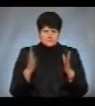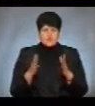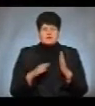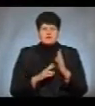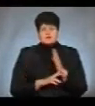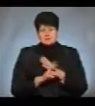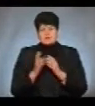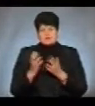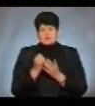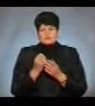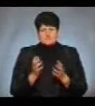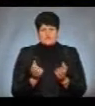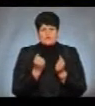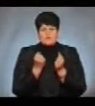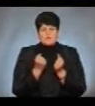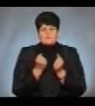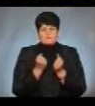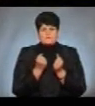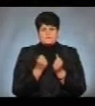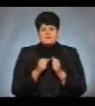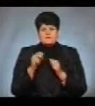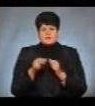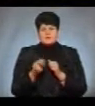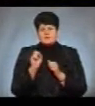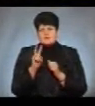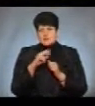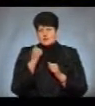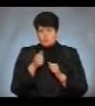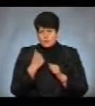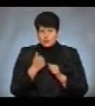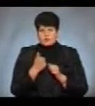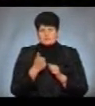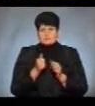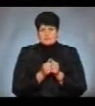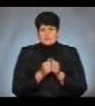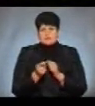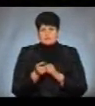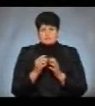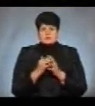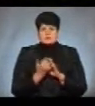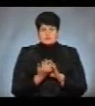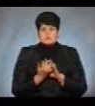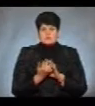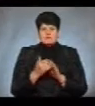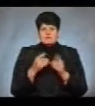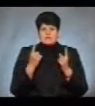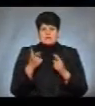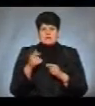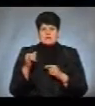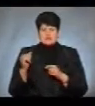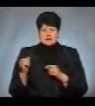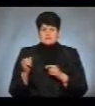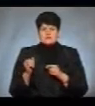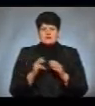вдалося врятувати. І в 2012 році під Тернополем, в селі Велике Гаї, храм,